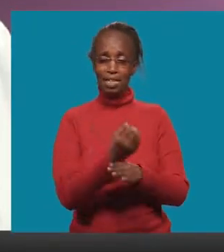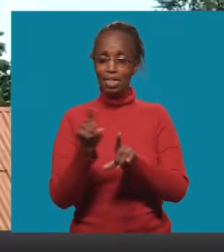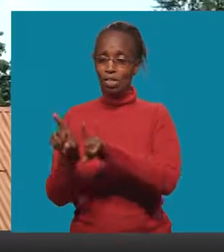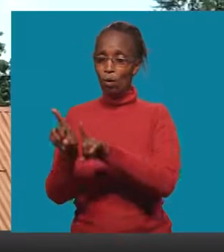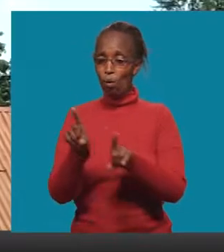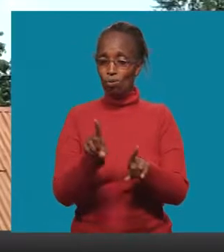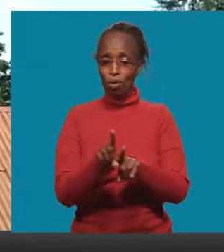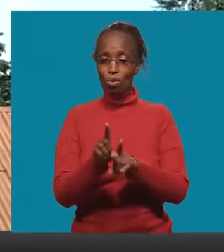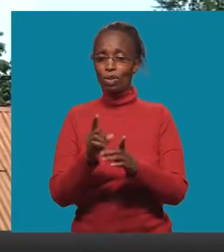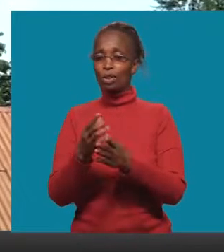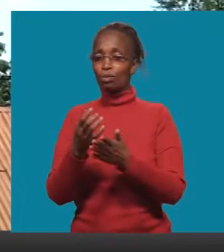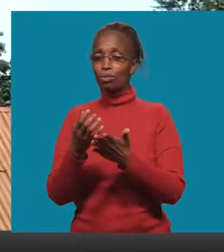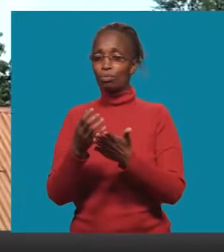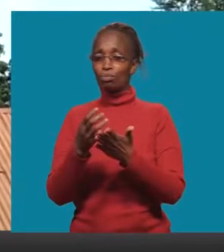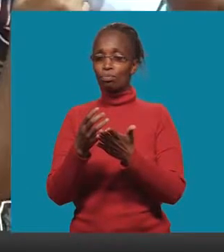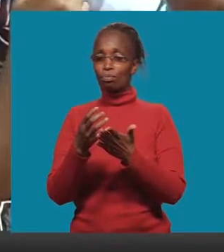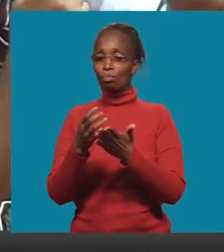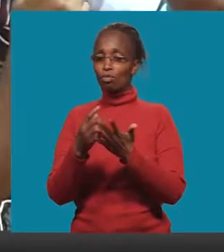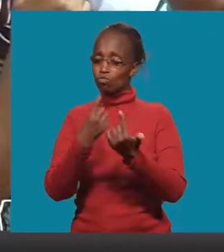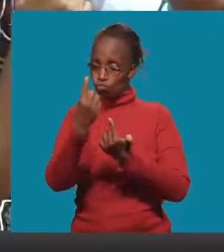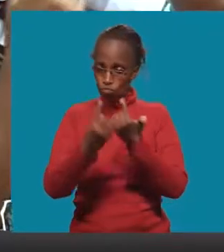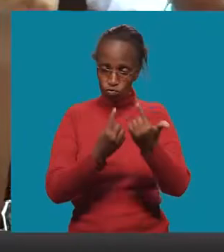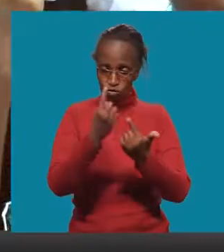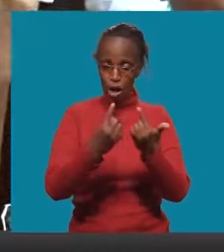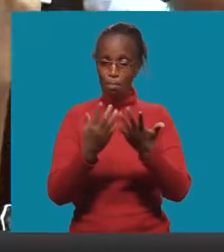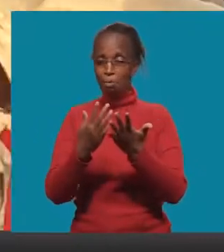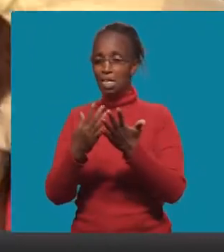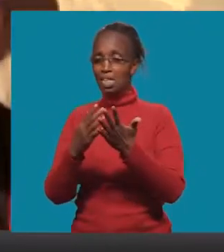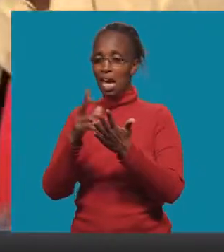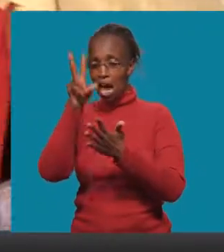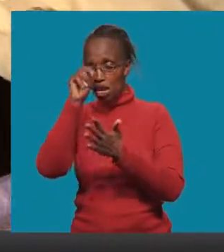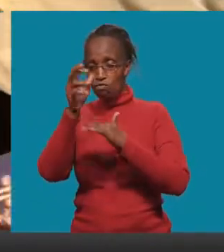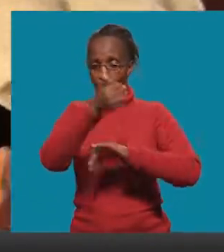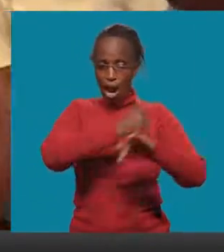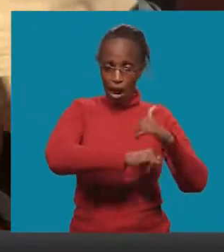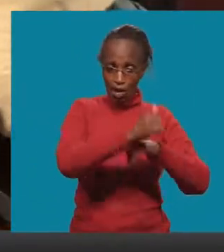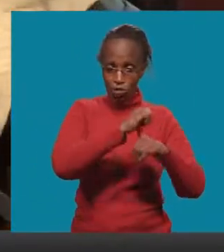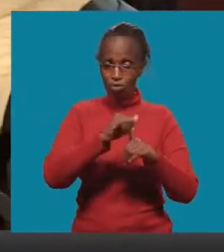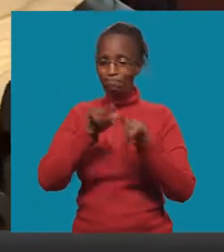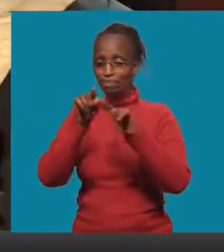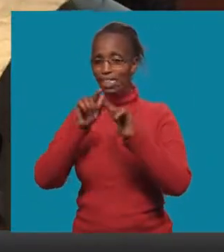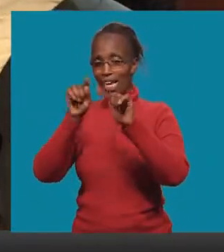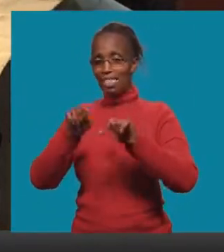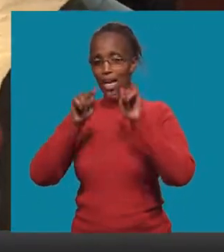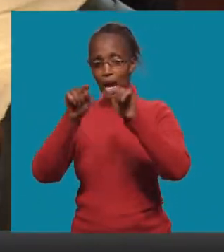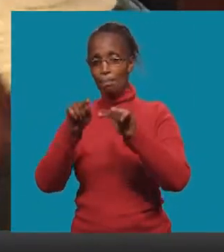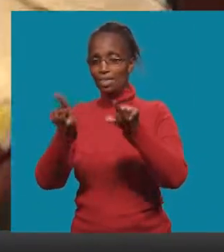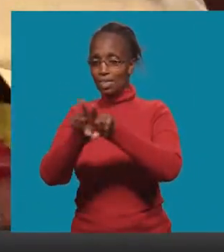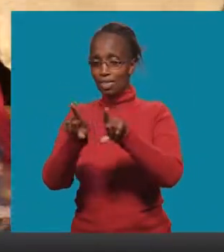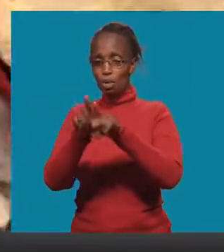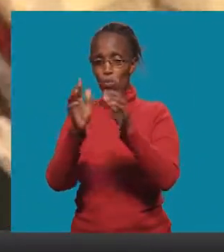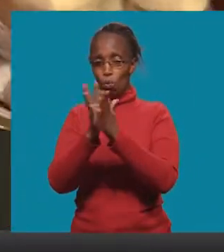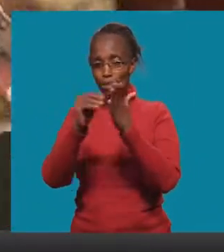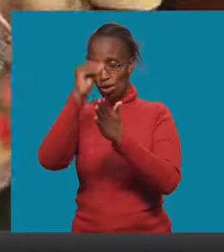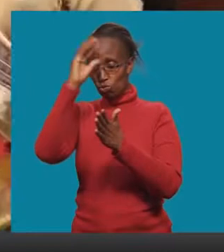born. Ushauri nasaha na kukemea maovu miongoni mwa wanafunzi huwafungua macho kutokana na msukumo wa